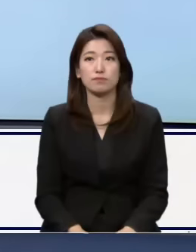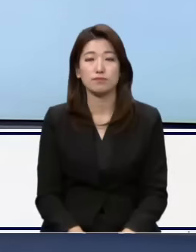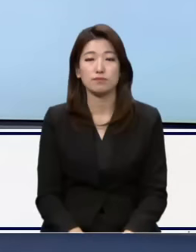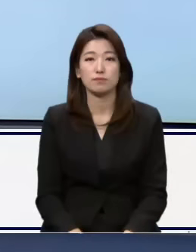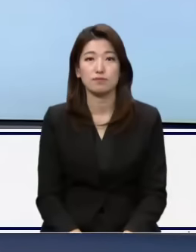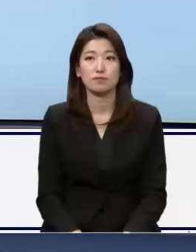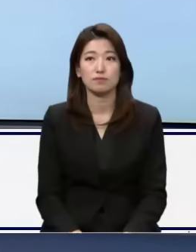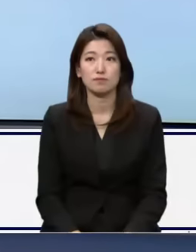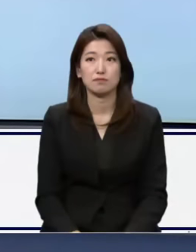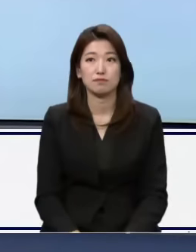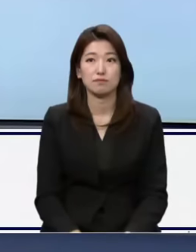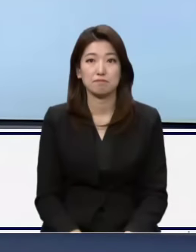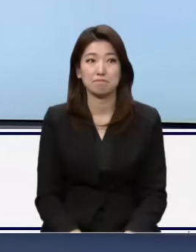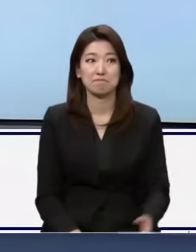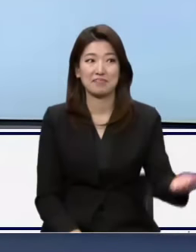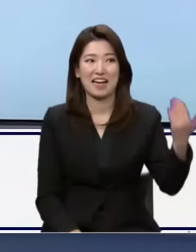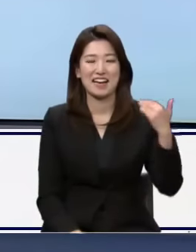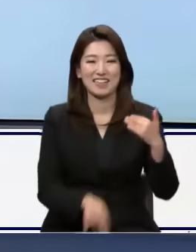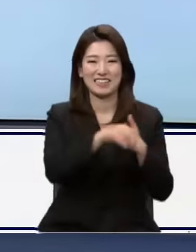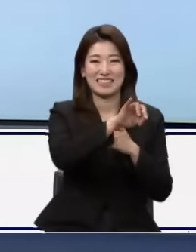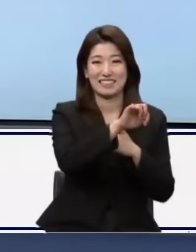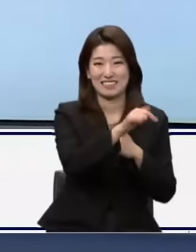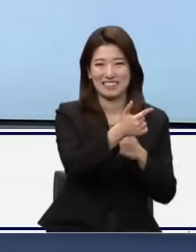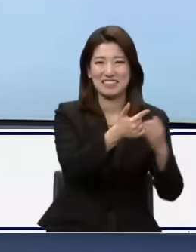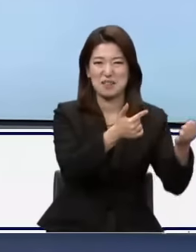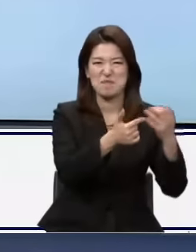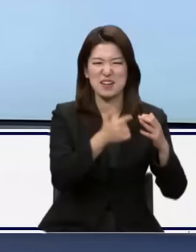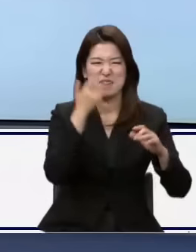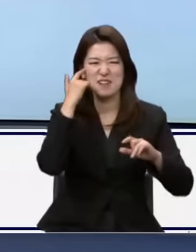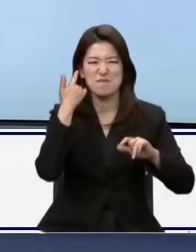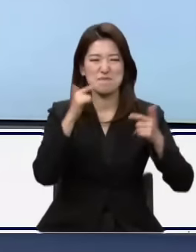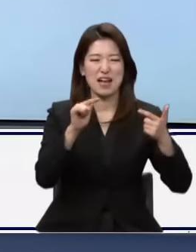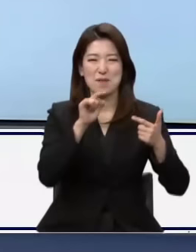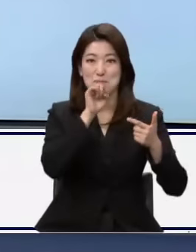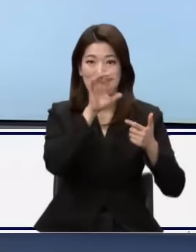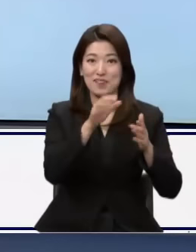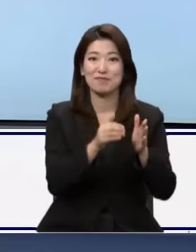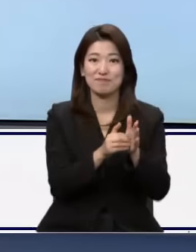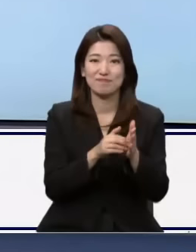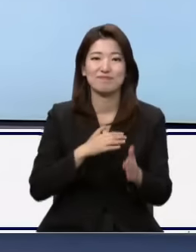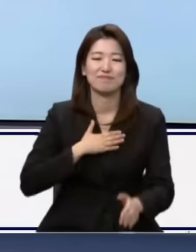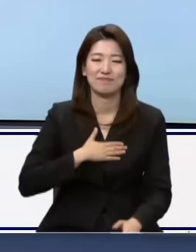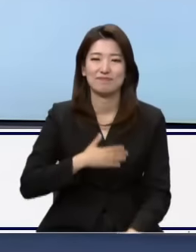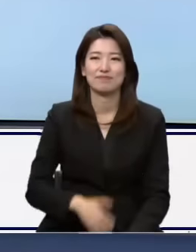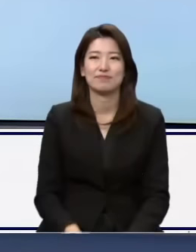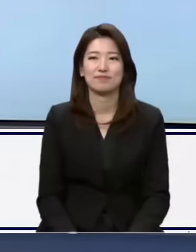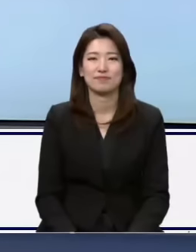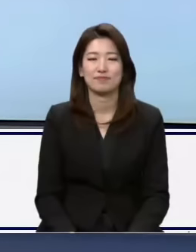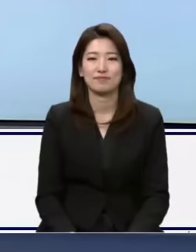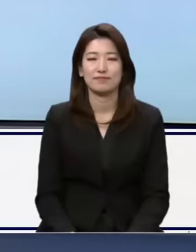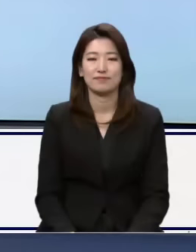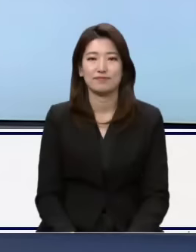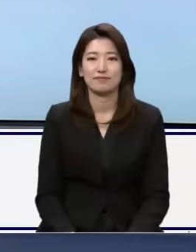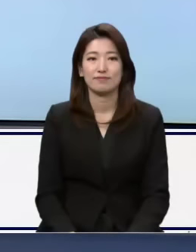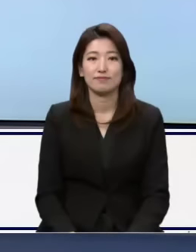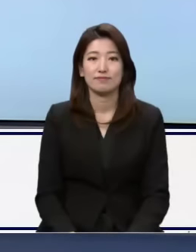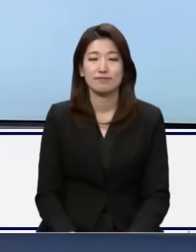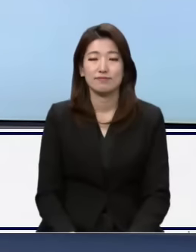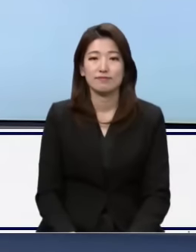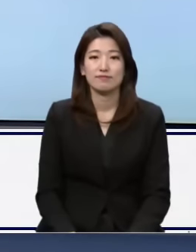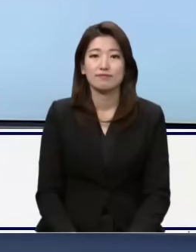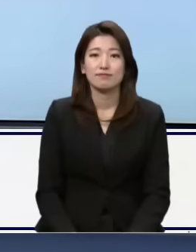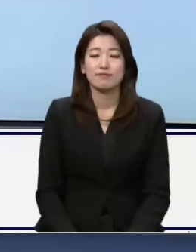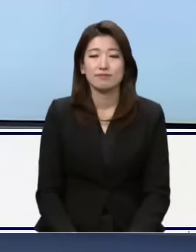총성 논란 반론하지 지금또 같이 나왔습니다 근데 지금 보면 양문석 후보 그리고 장성민 후보 토론회에서도